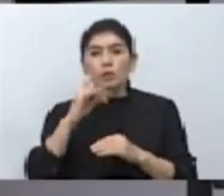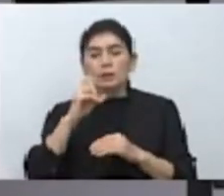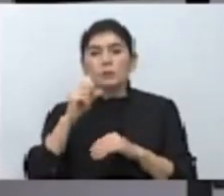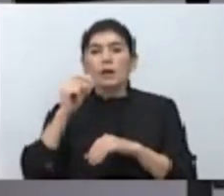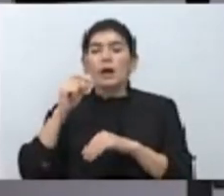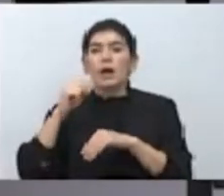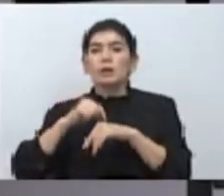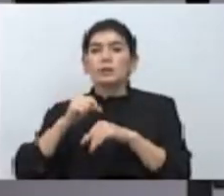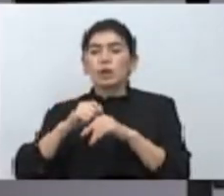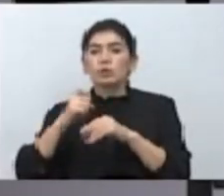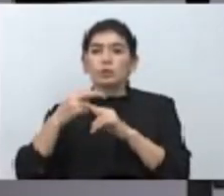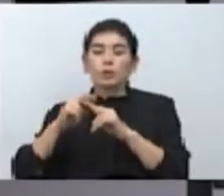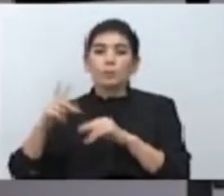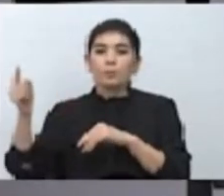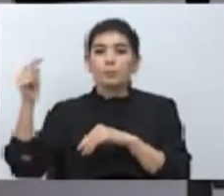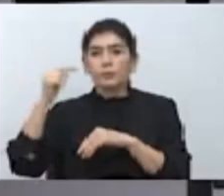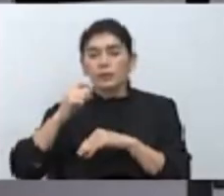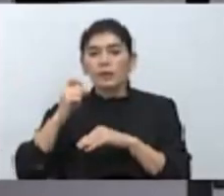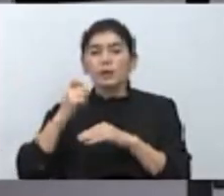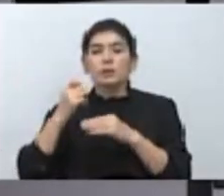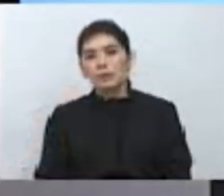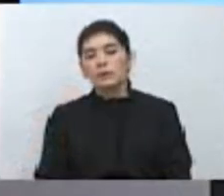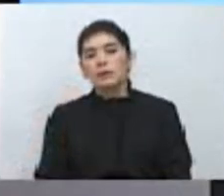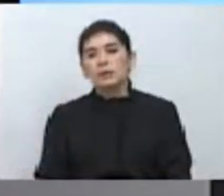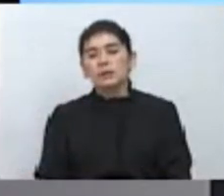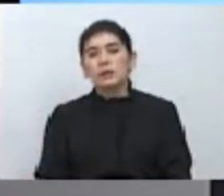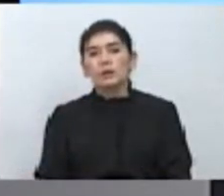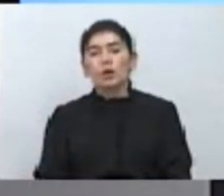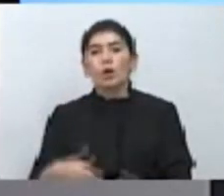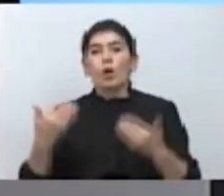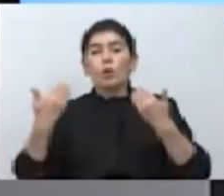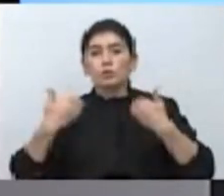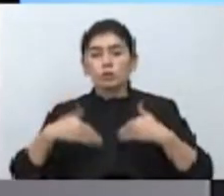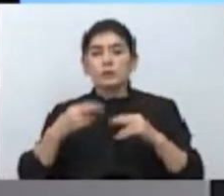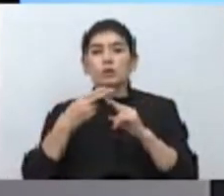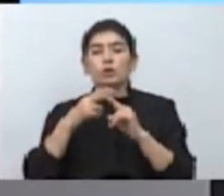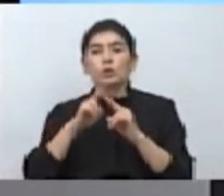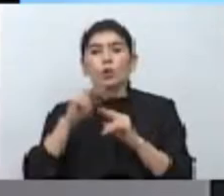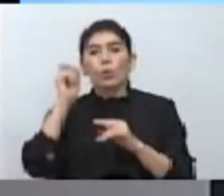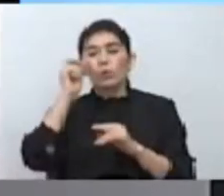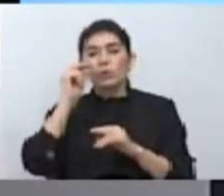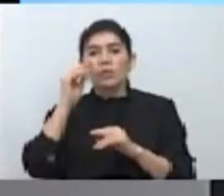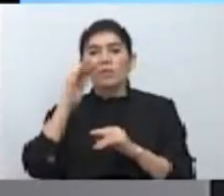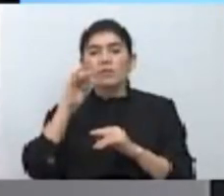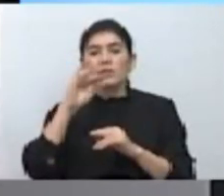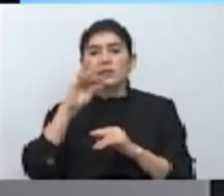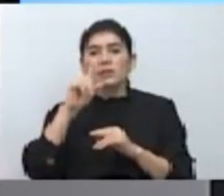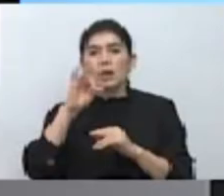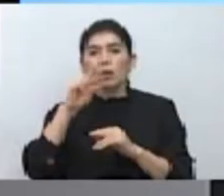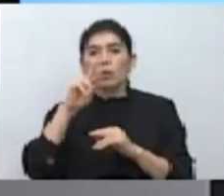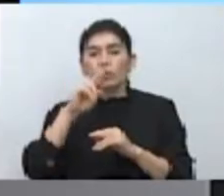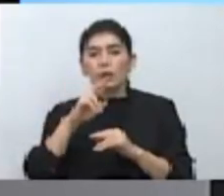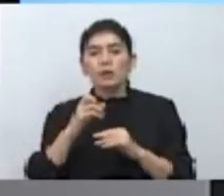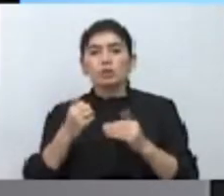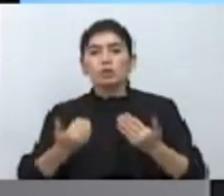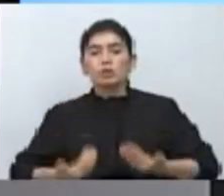tashqi muhitga ko'rsatadigan ta'sirini o'rganadi. Organizmda boradigan jarayonlarni o'rganuvchi fan fiziologiya hisoblanadi.